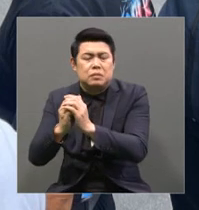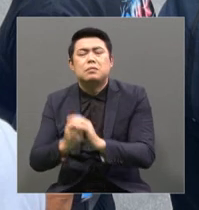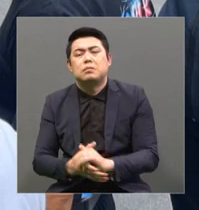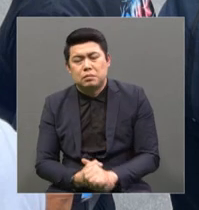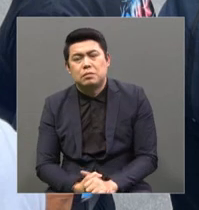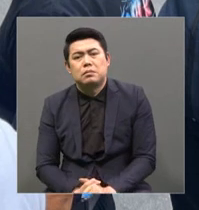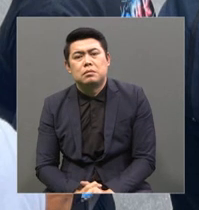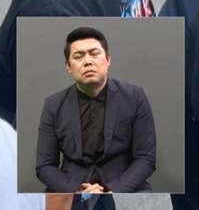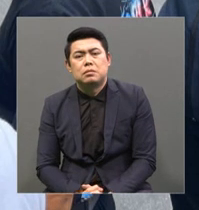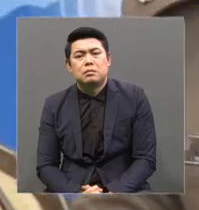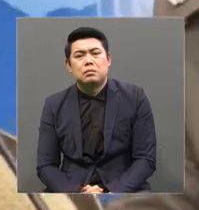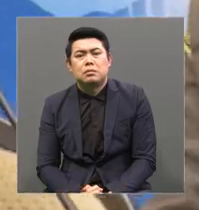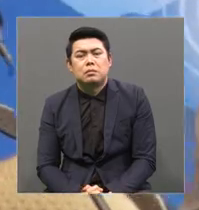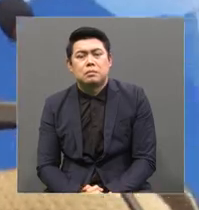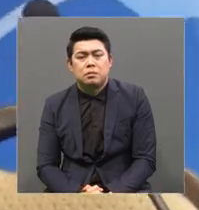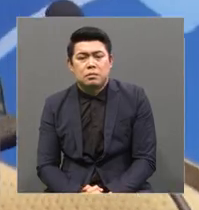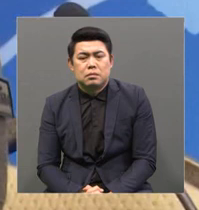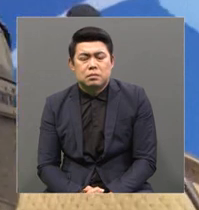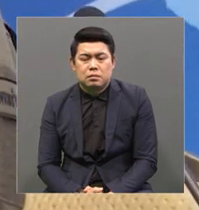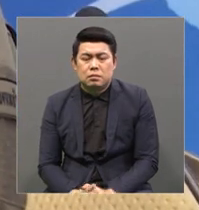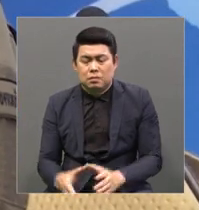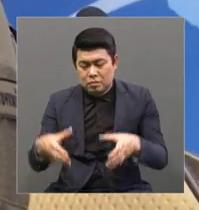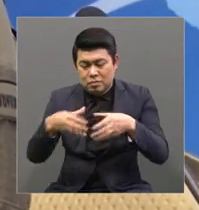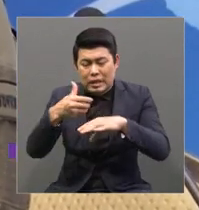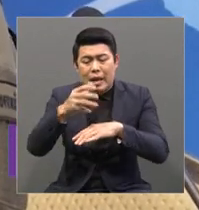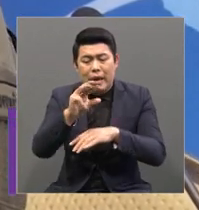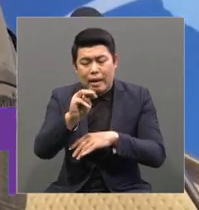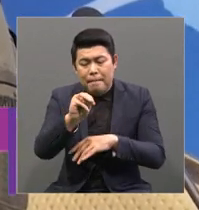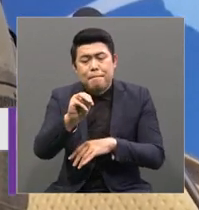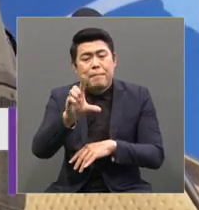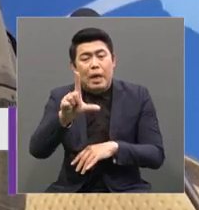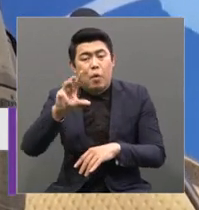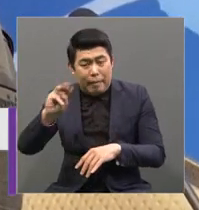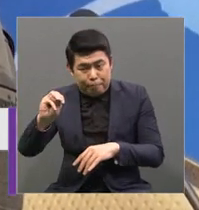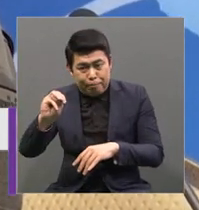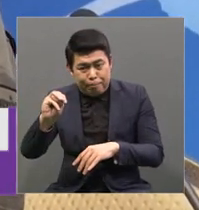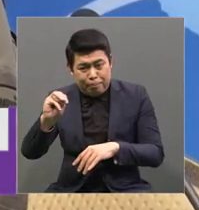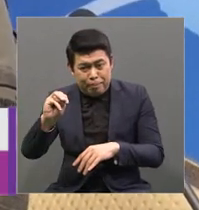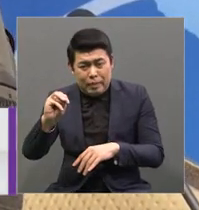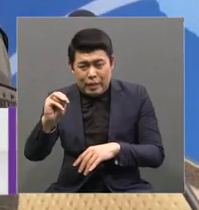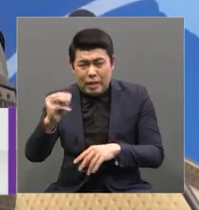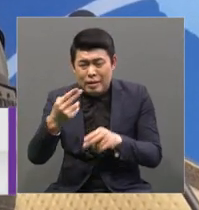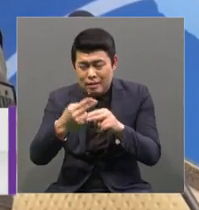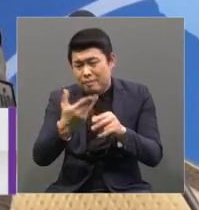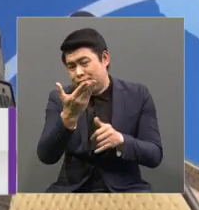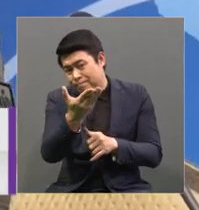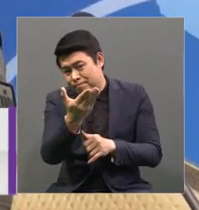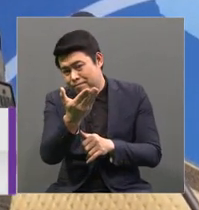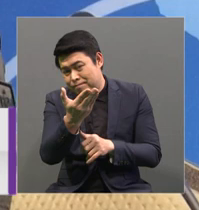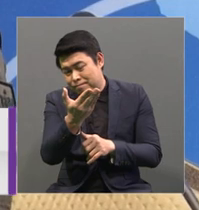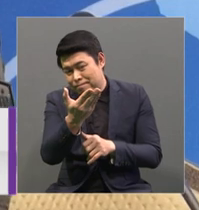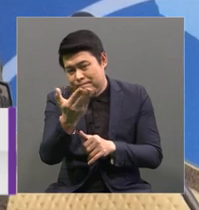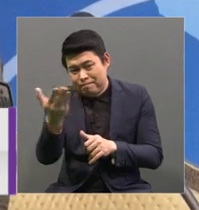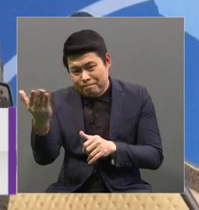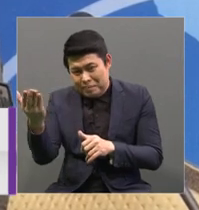ค่ะ องค์กร MLM ก็คือในเสี่ยวนะครับคดีแรกที่เปิดมาเมื่อกี้คือคนนี้นะครับองค์ก